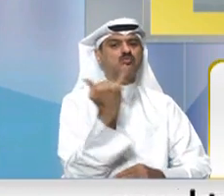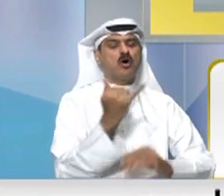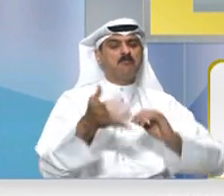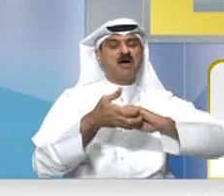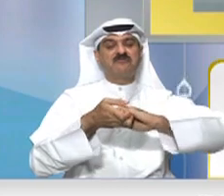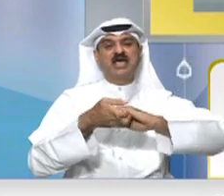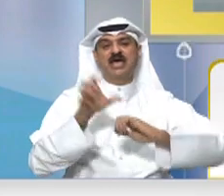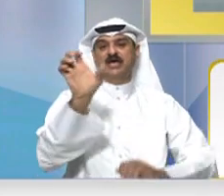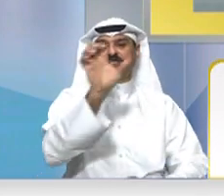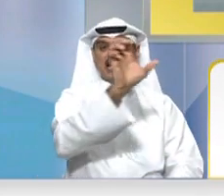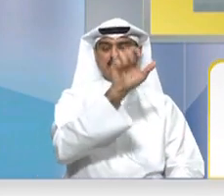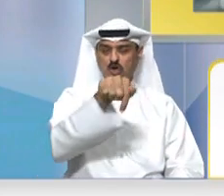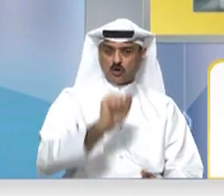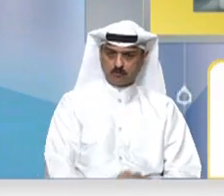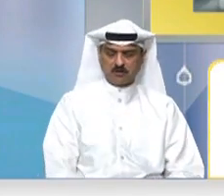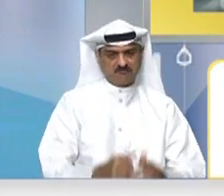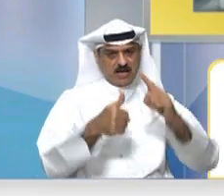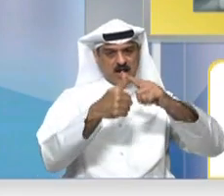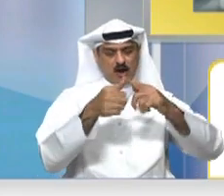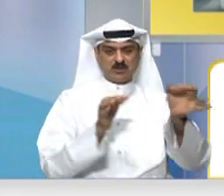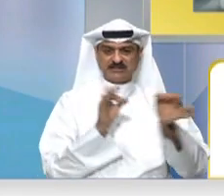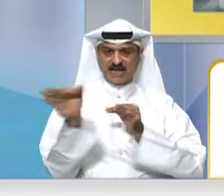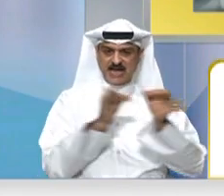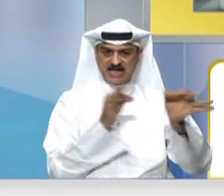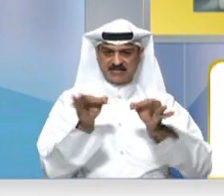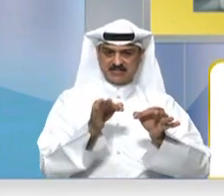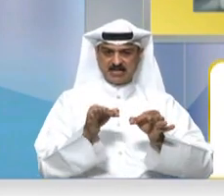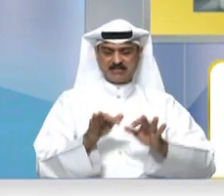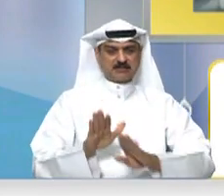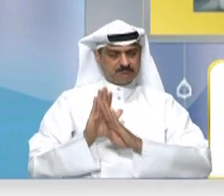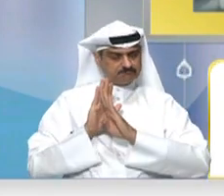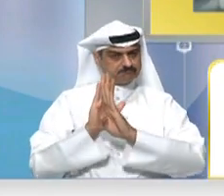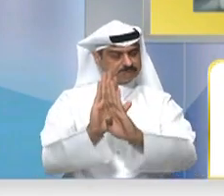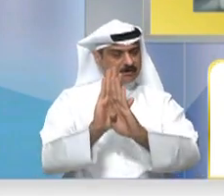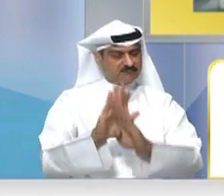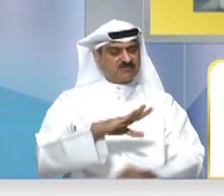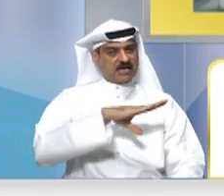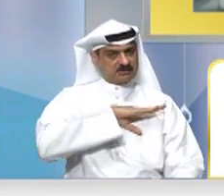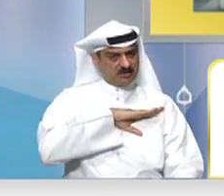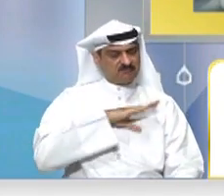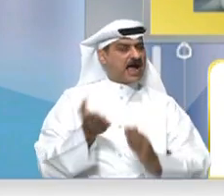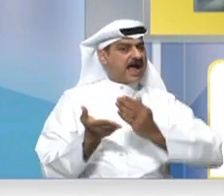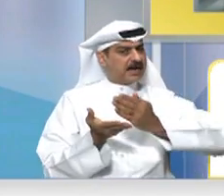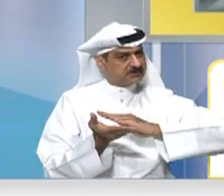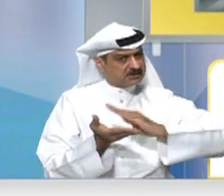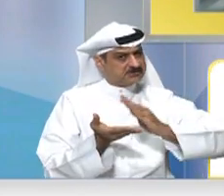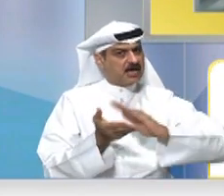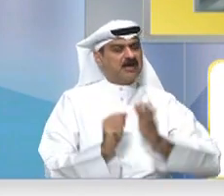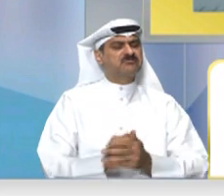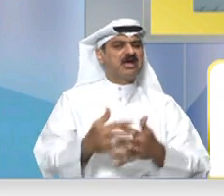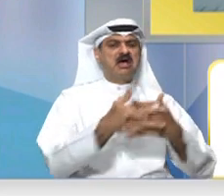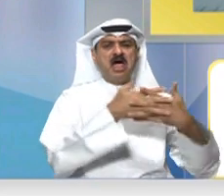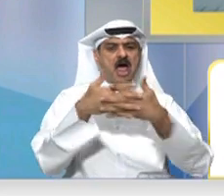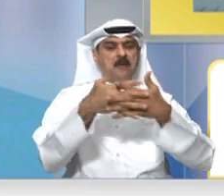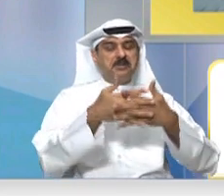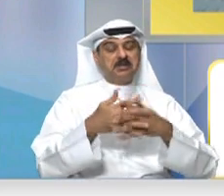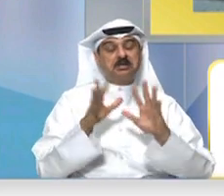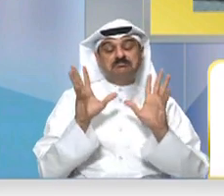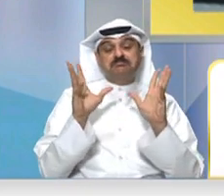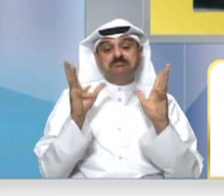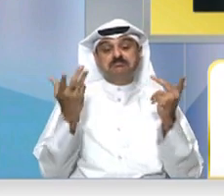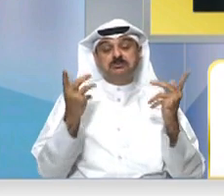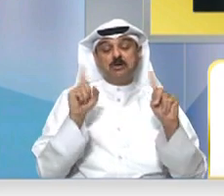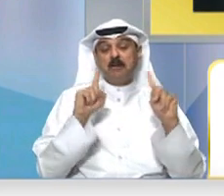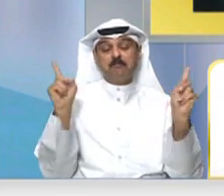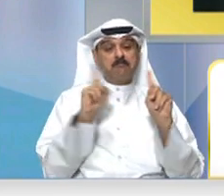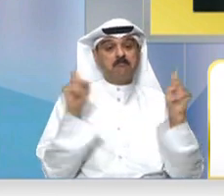في السياسات الخارجية، السياسات الدفاعية، السياسات الاقتصادية، الانفصال عن الولايات المتحدة، الاستقلالية في القرار. كل